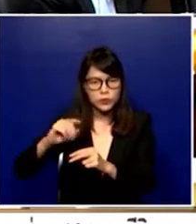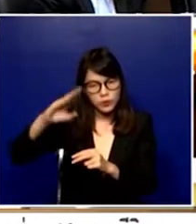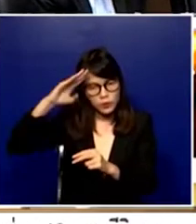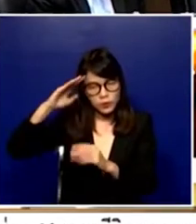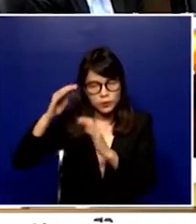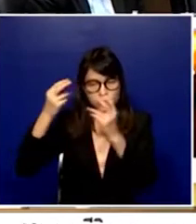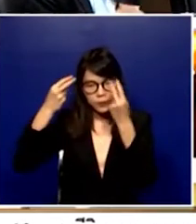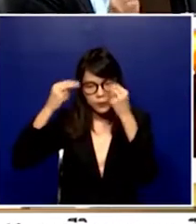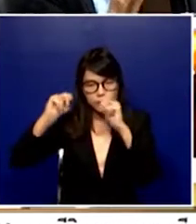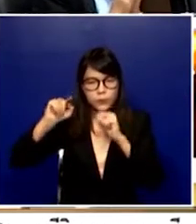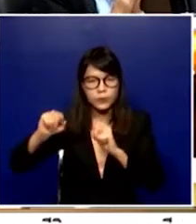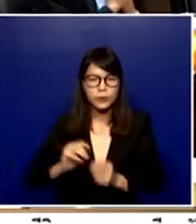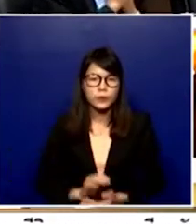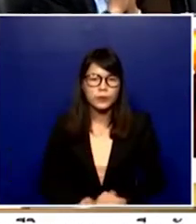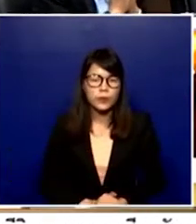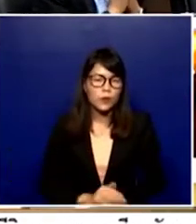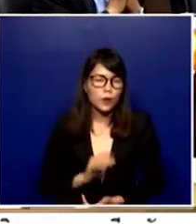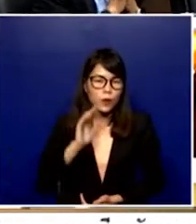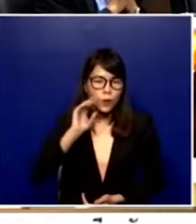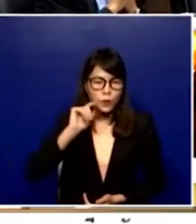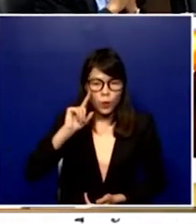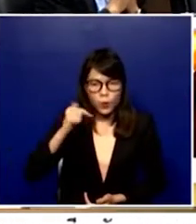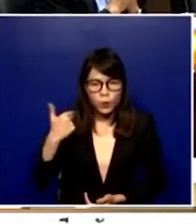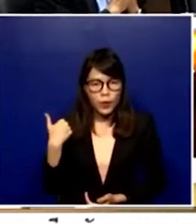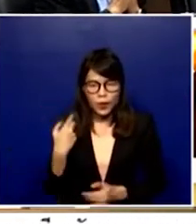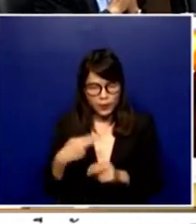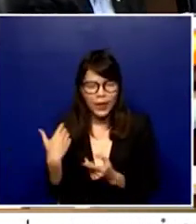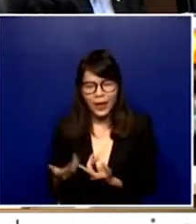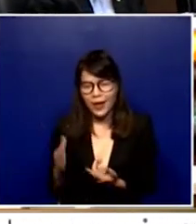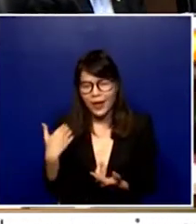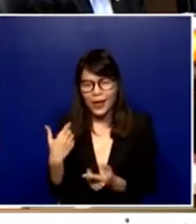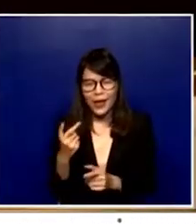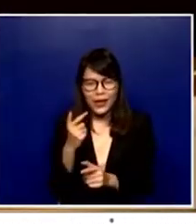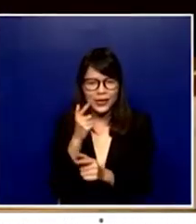ท่านเข้มาไมมพ่อแม่ทไหนตั้งชอลูกวชื่อประยุตเลย